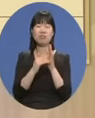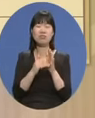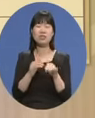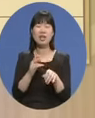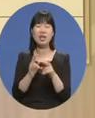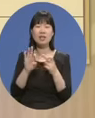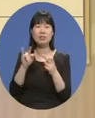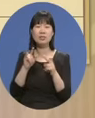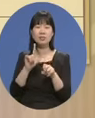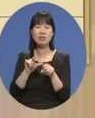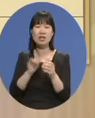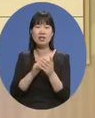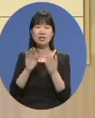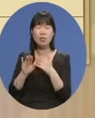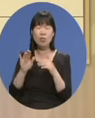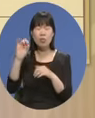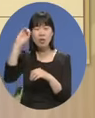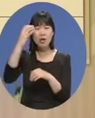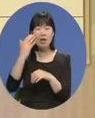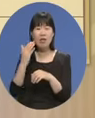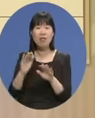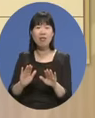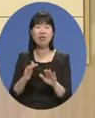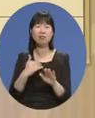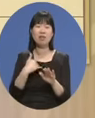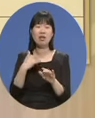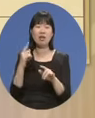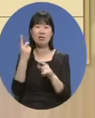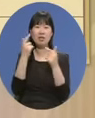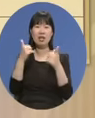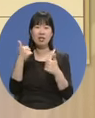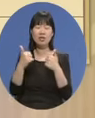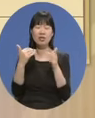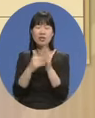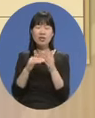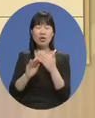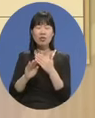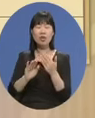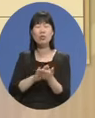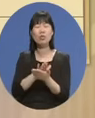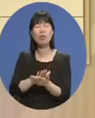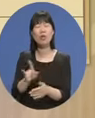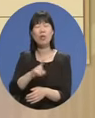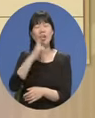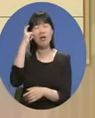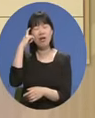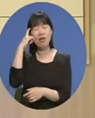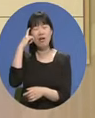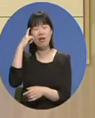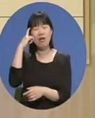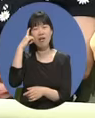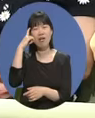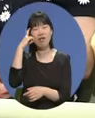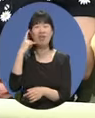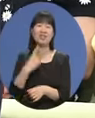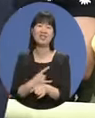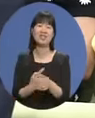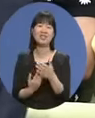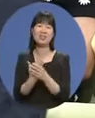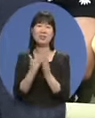근데 12분쯤 지났는데 갑자기 나 수능 끝나면 뭐 하고 놀지? 막 뭐 이런 생각 들만도 하죠.